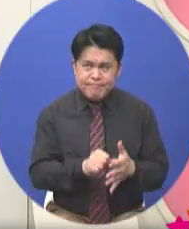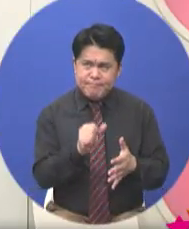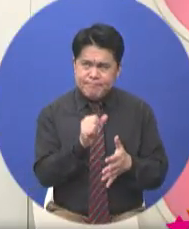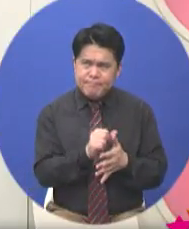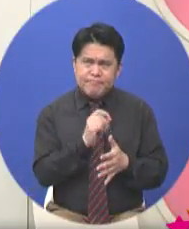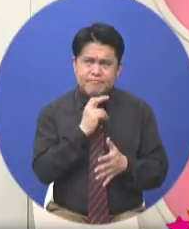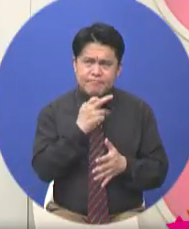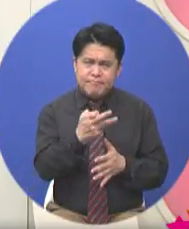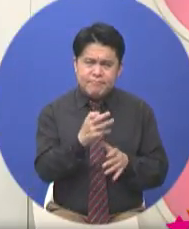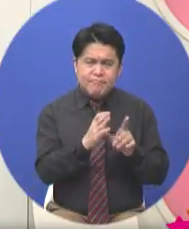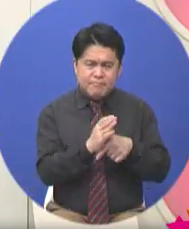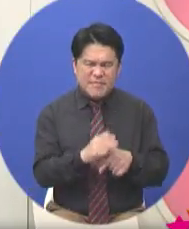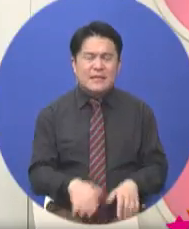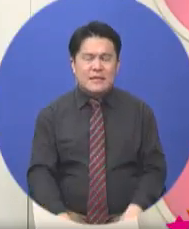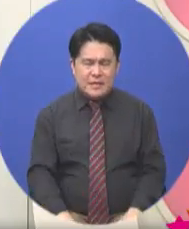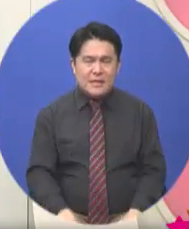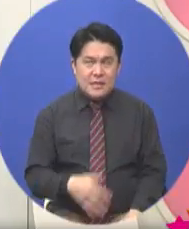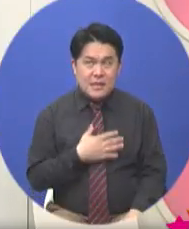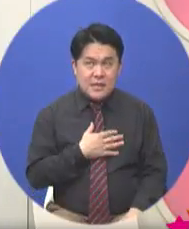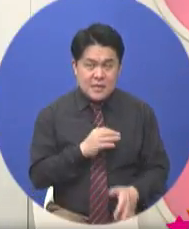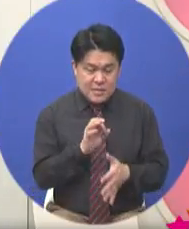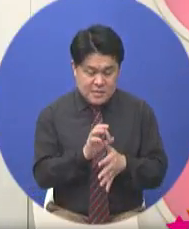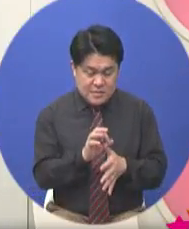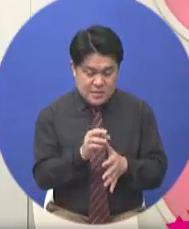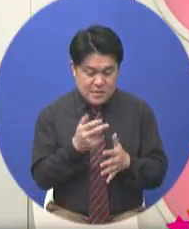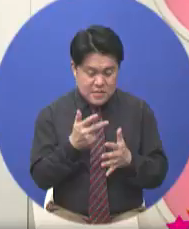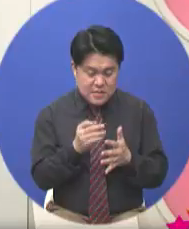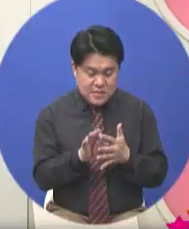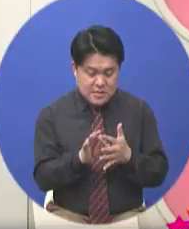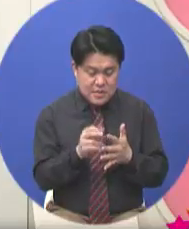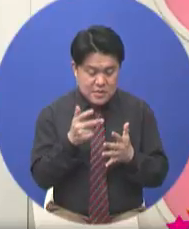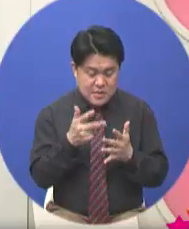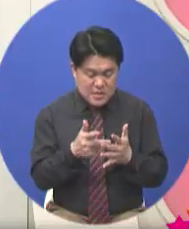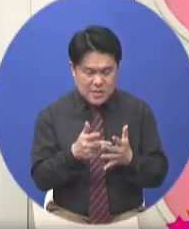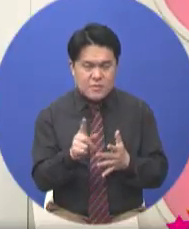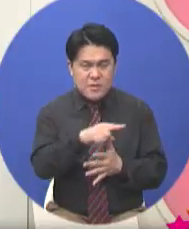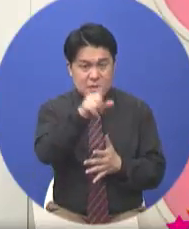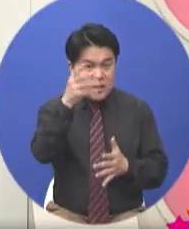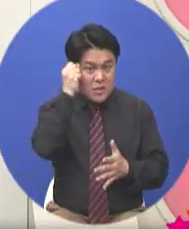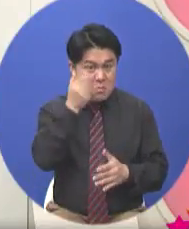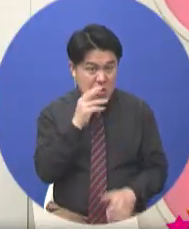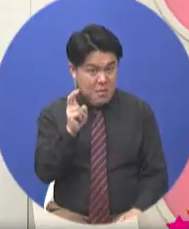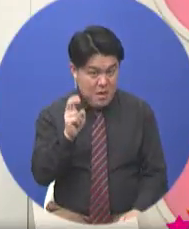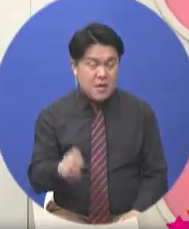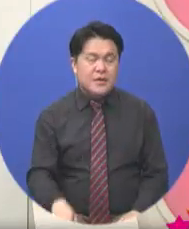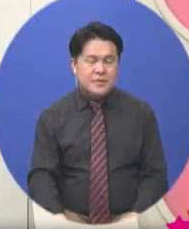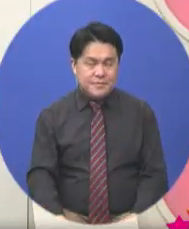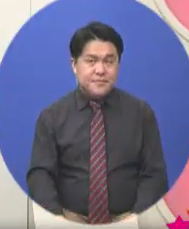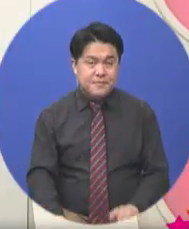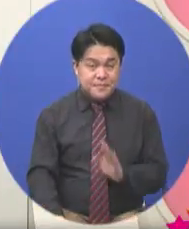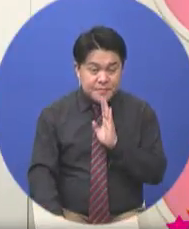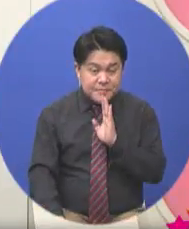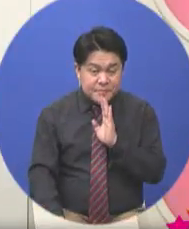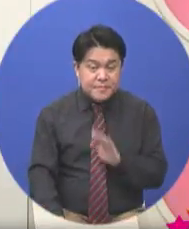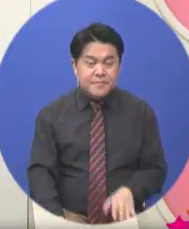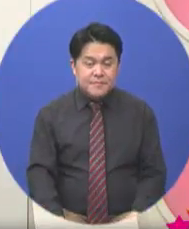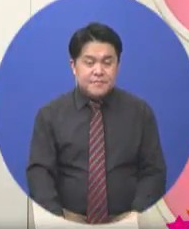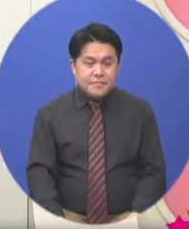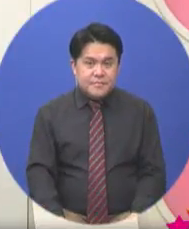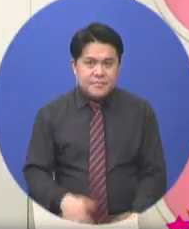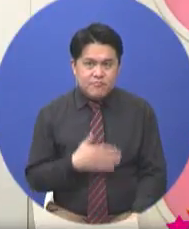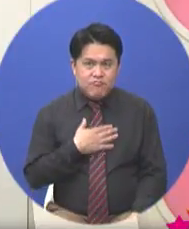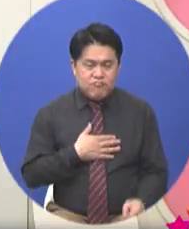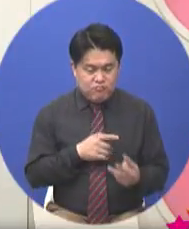큰애가 13살, 10살, 7살 이럴 때 다 기억을 할 텐데 그러면 네. 네.